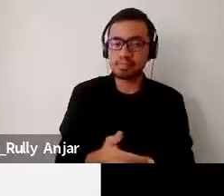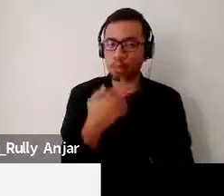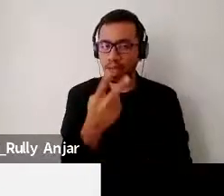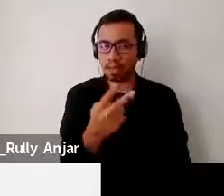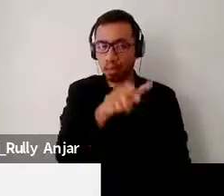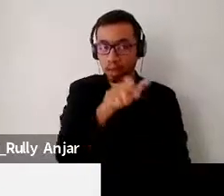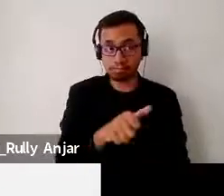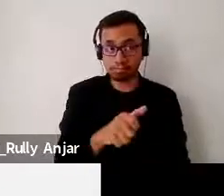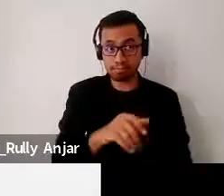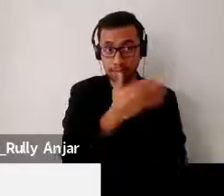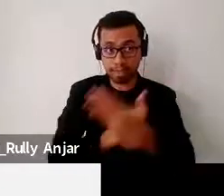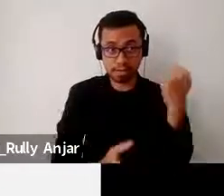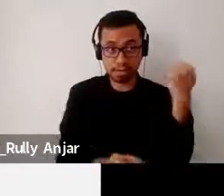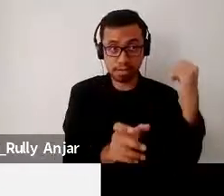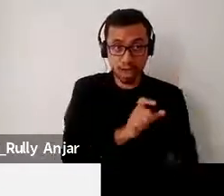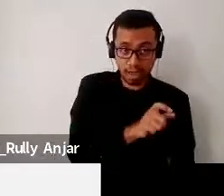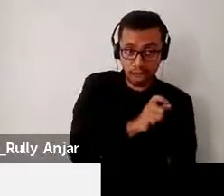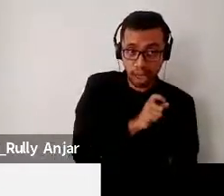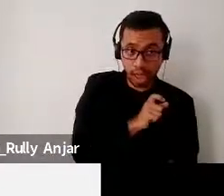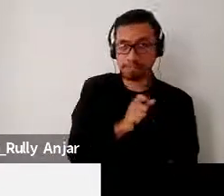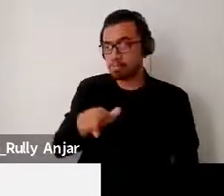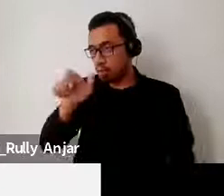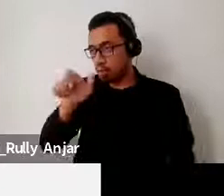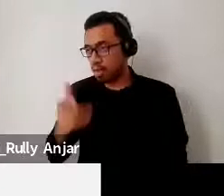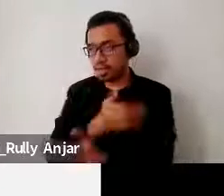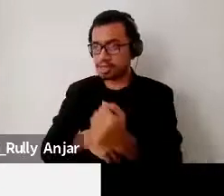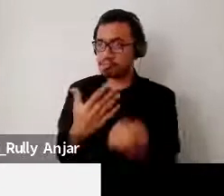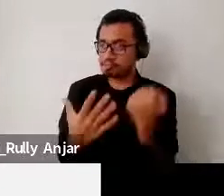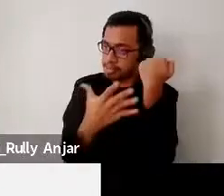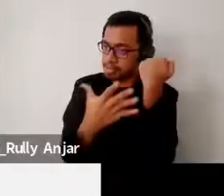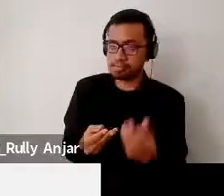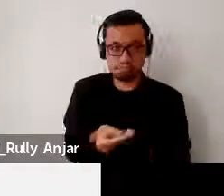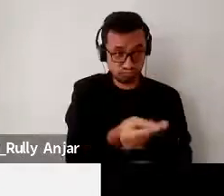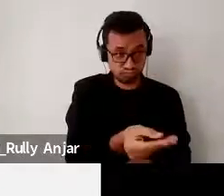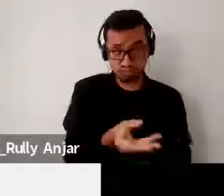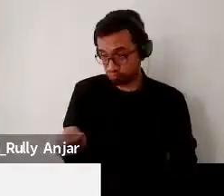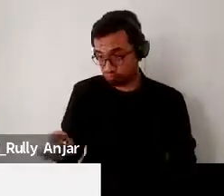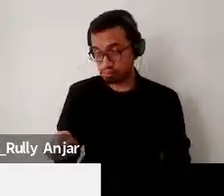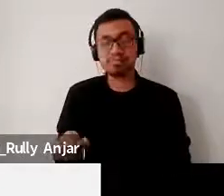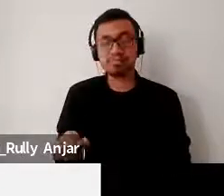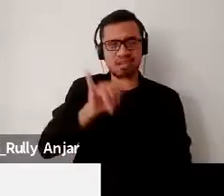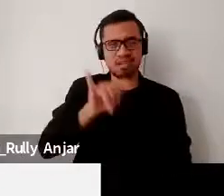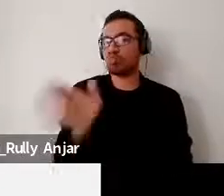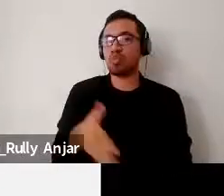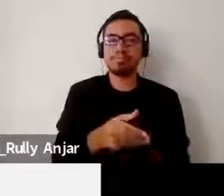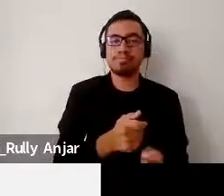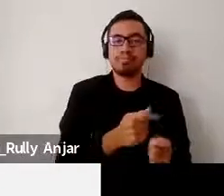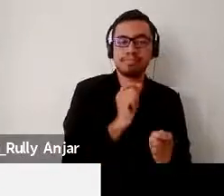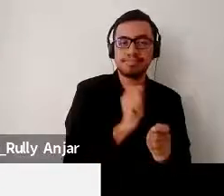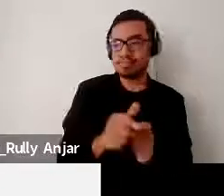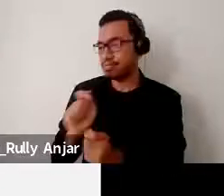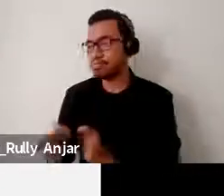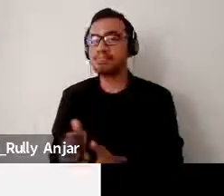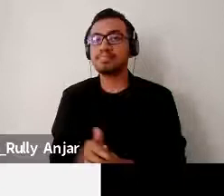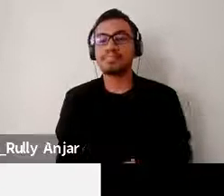tetapi kemudian kami berharap paling tidak coverage-nya itu bisa jauh lebih baik daripada coverage yang